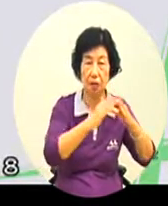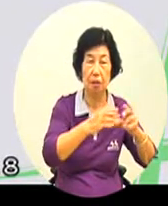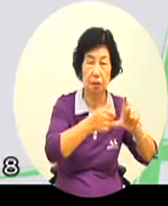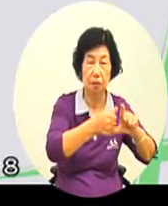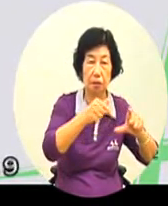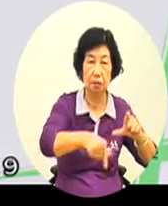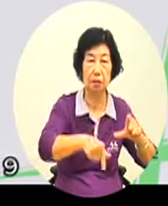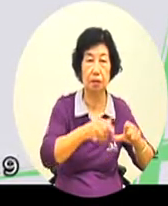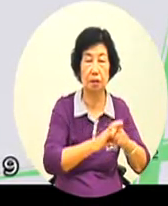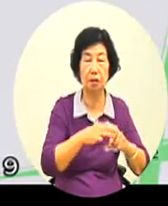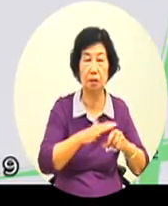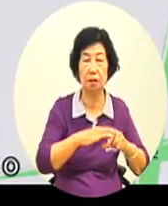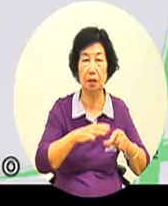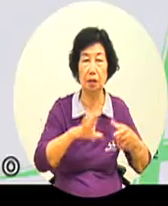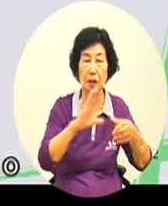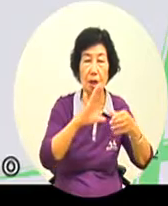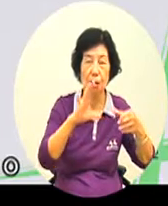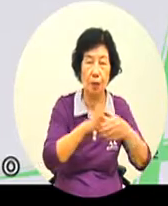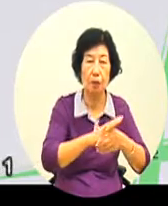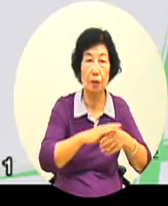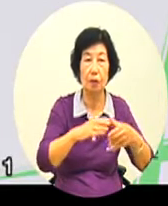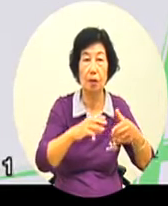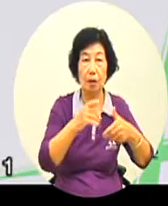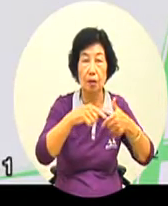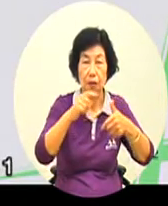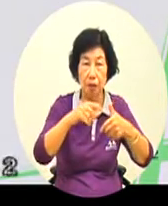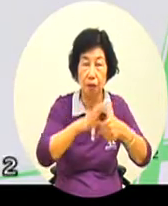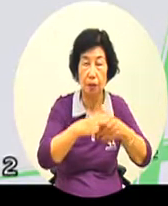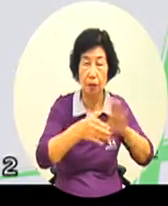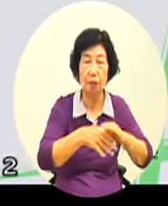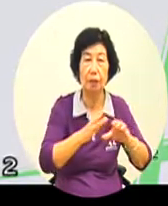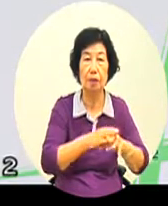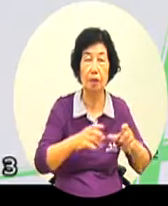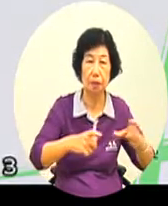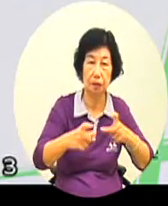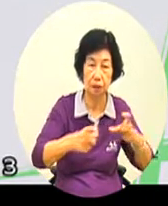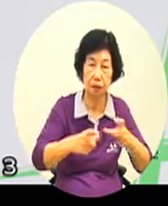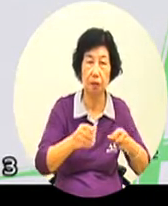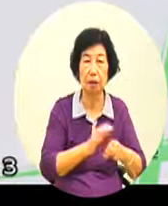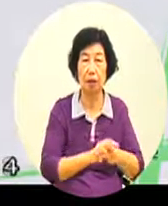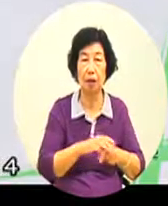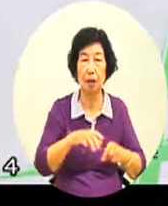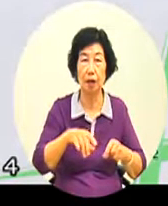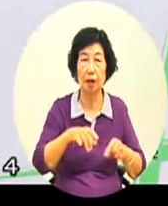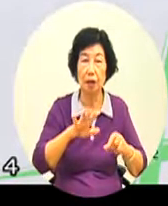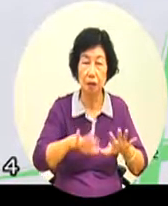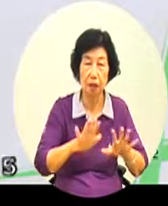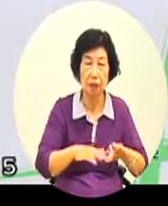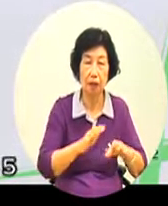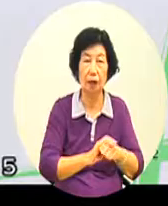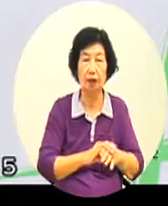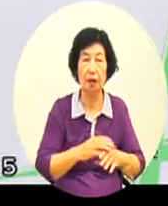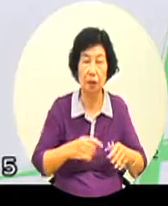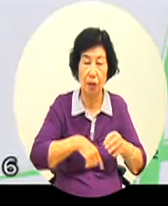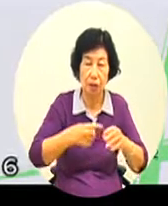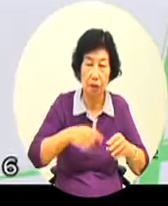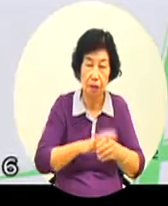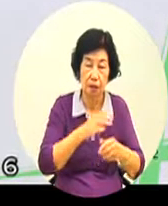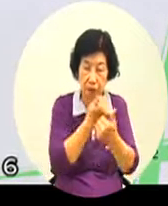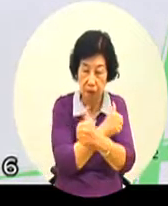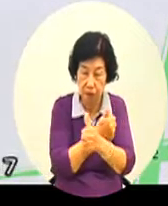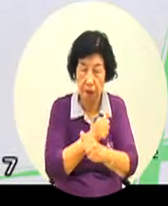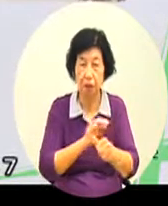新客家文化园区，透过我们非常多的体验活动、课程、讲座，让一般的市民